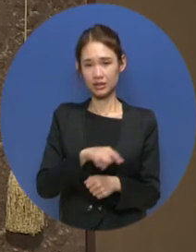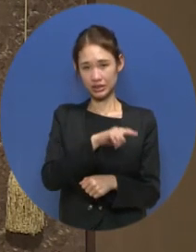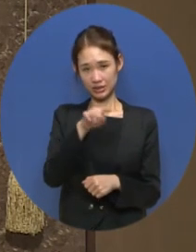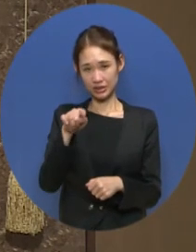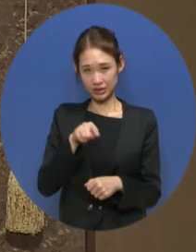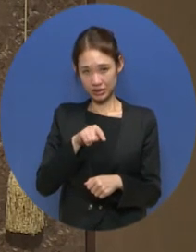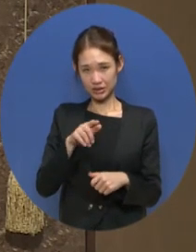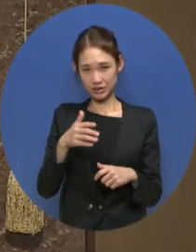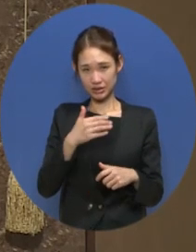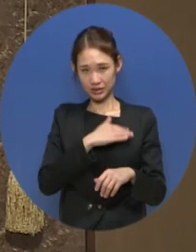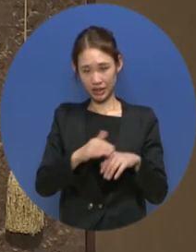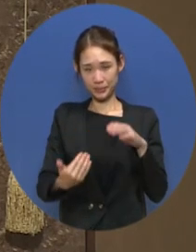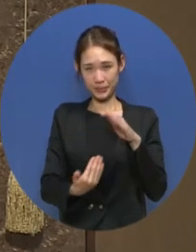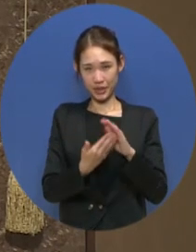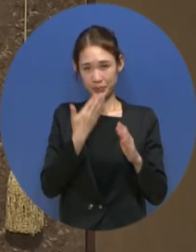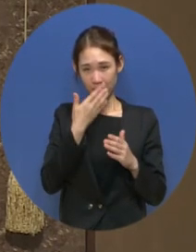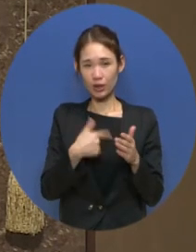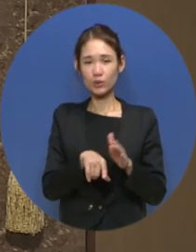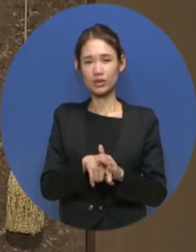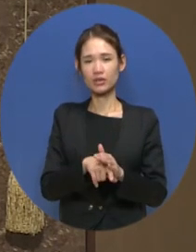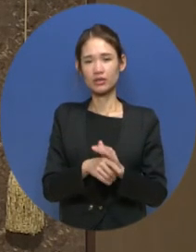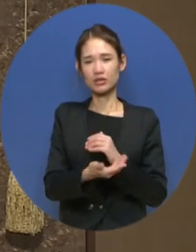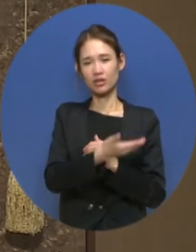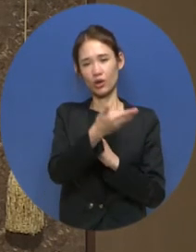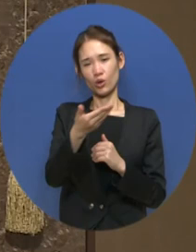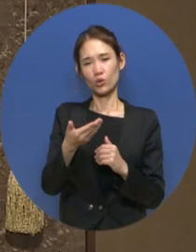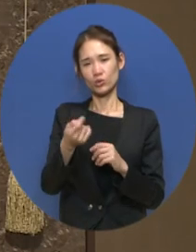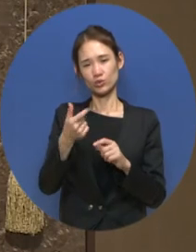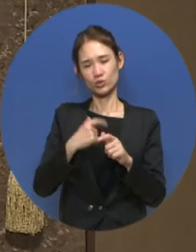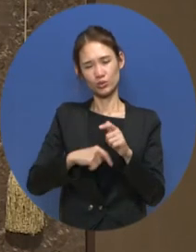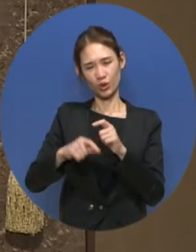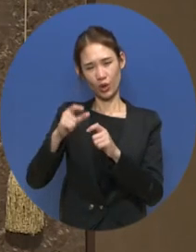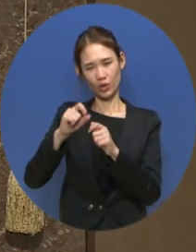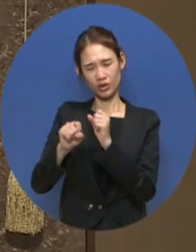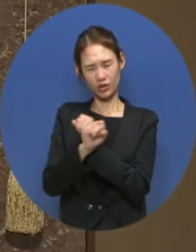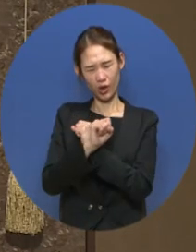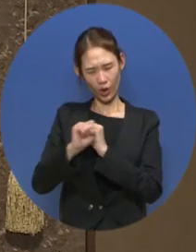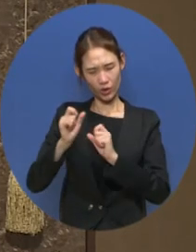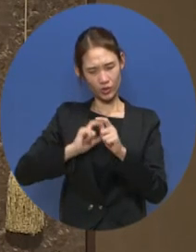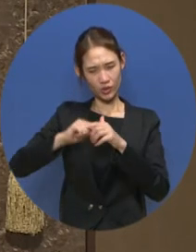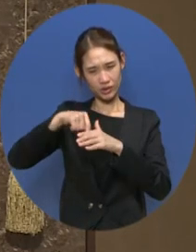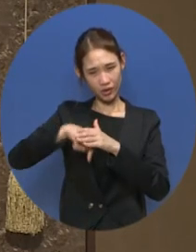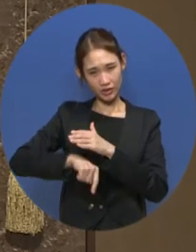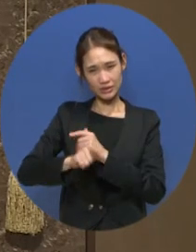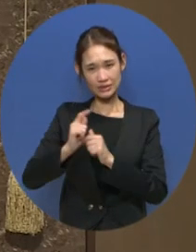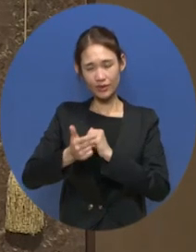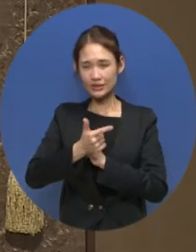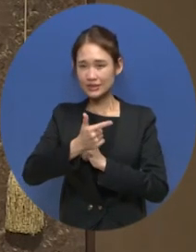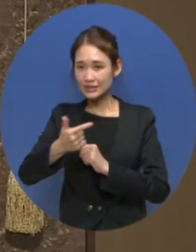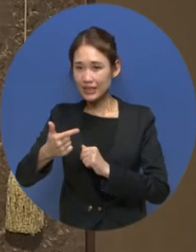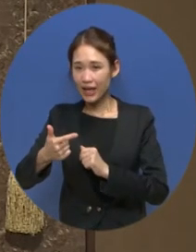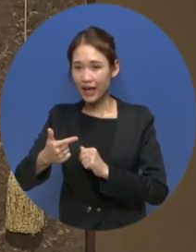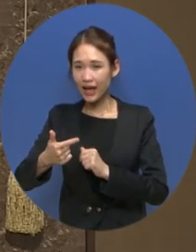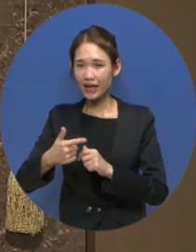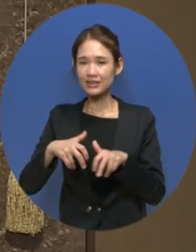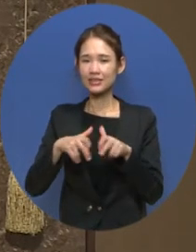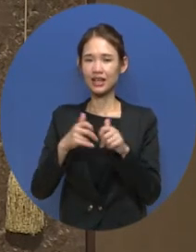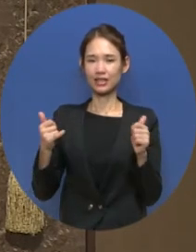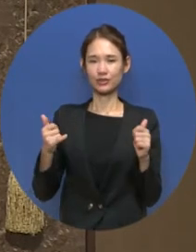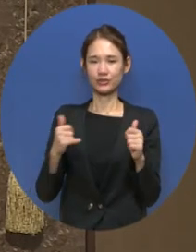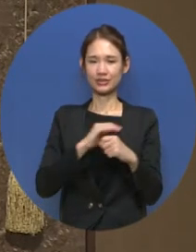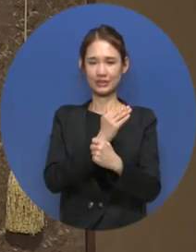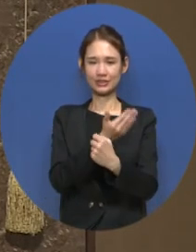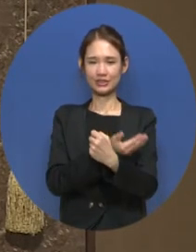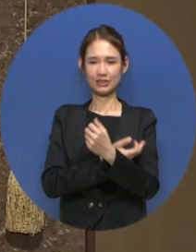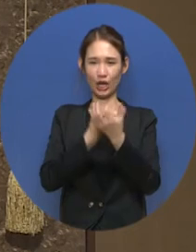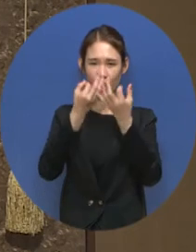그분들이 제대로 된 일자리를 찾을 수 있도록 국민 여러분들께서 좀더 넓게, 깊게, 크게 장애인분들의